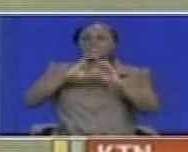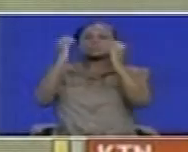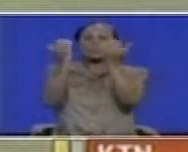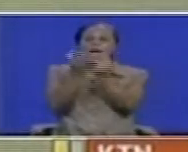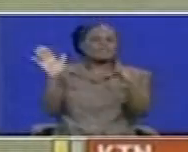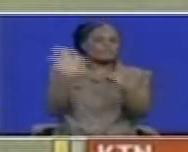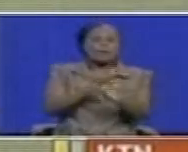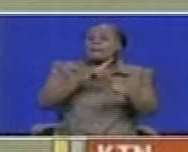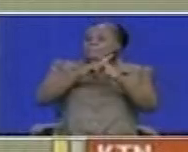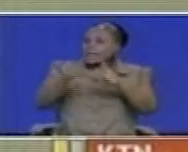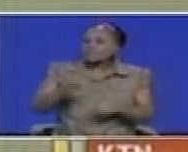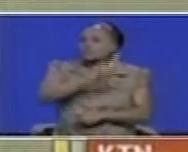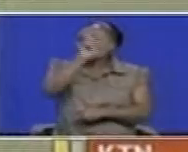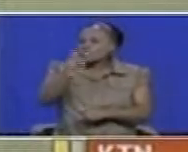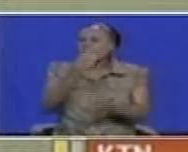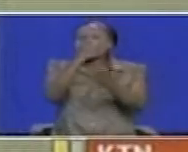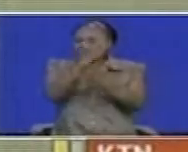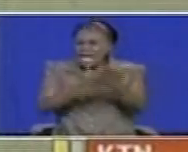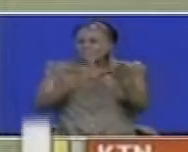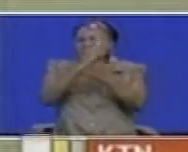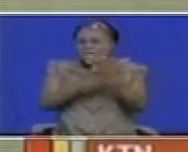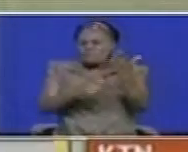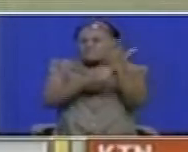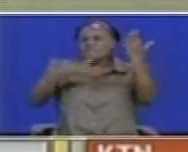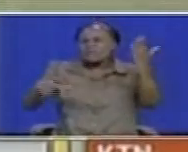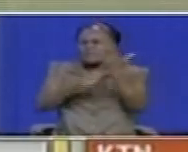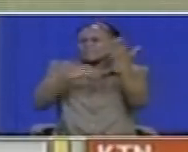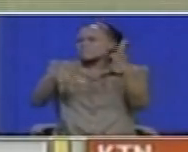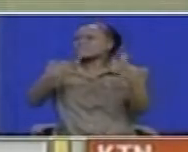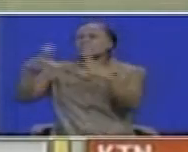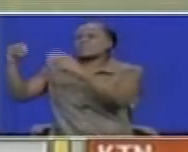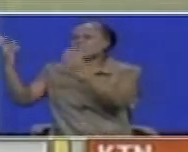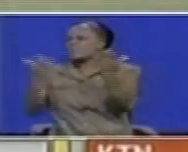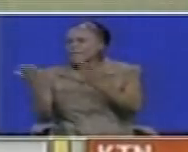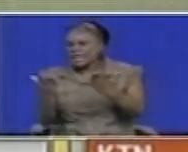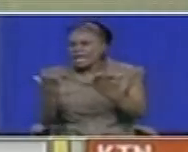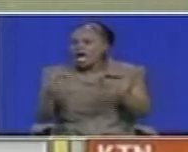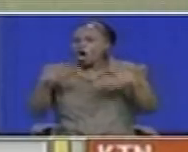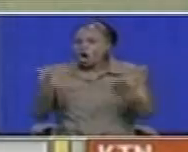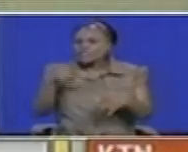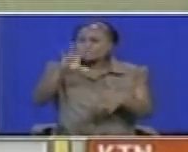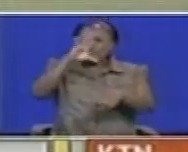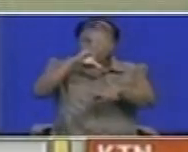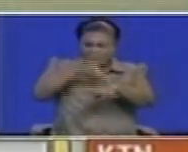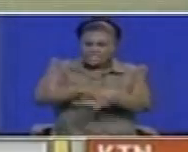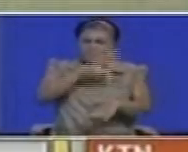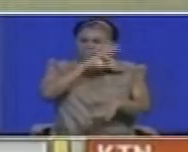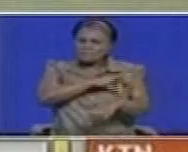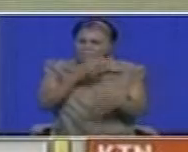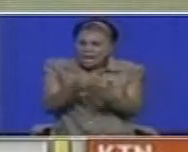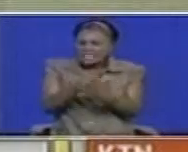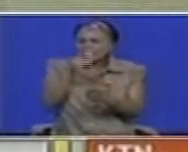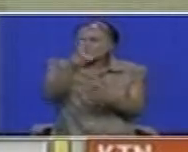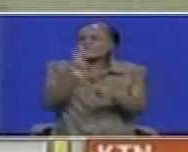ushawahi kujiuliza baadhi ya wanariadha waliotajika katika miaka ya nyuma wameishia wapi? Au hata fedha wanazoshinda katika mbio hizi